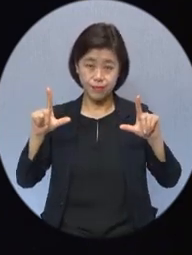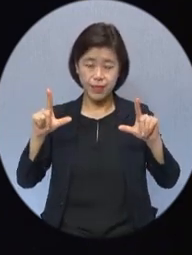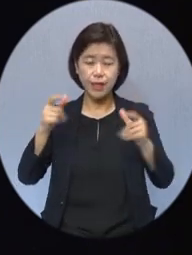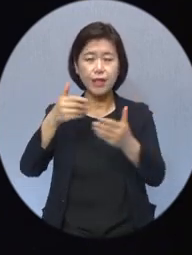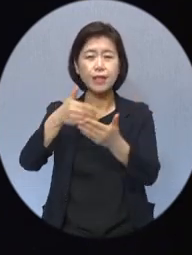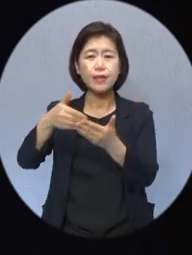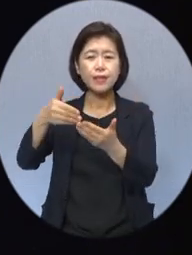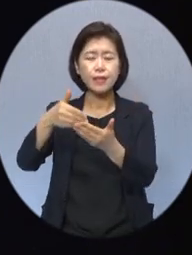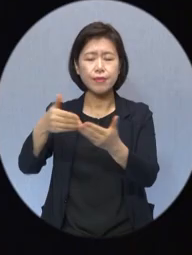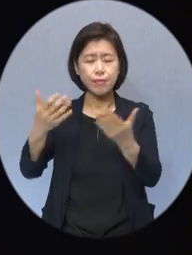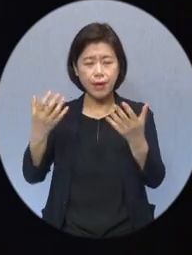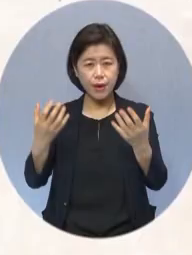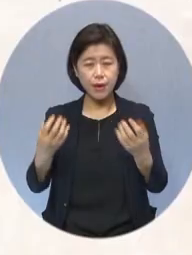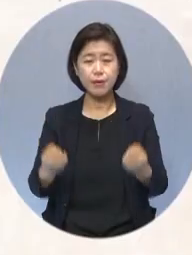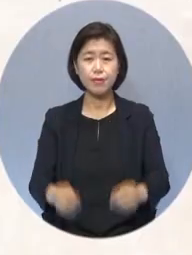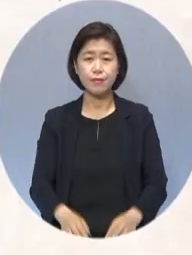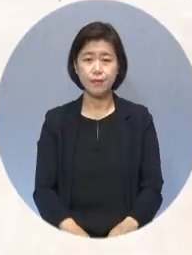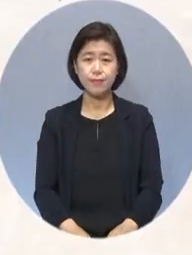그립습니다.